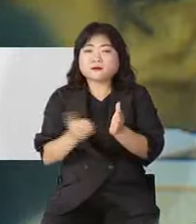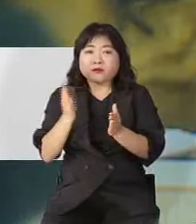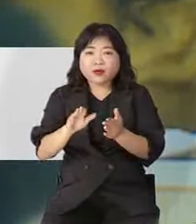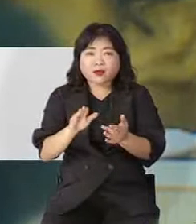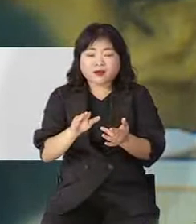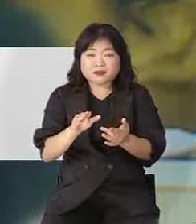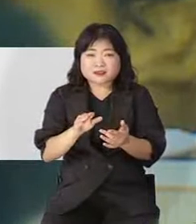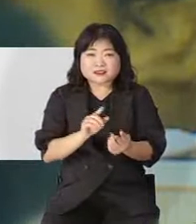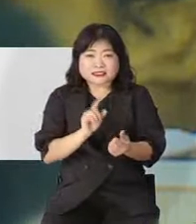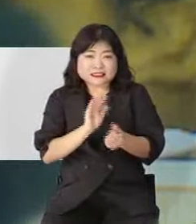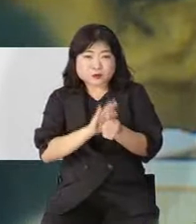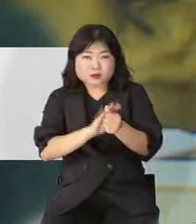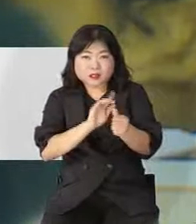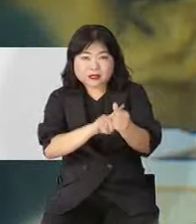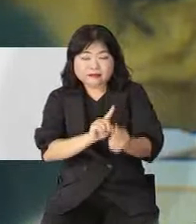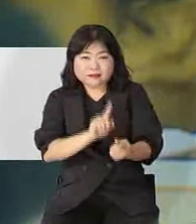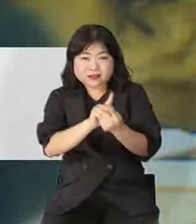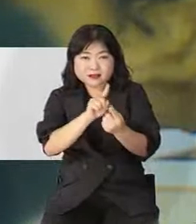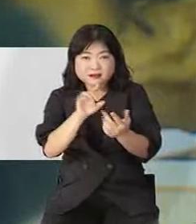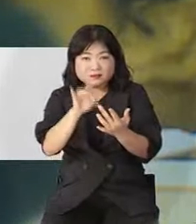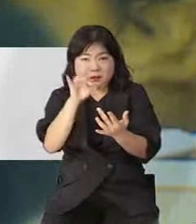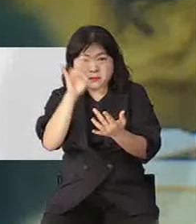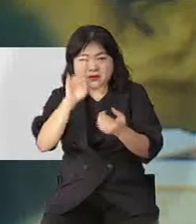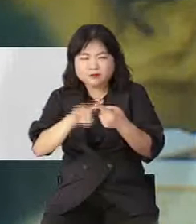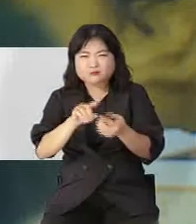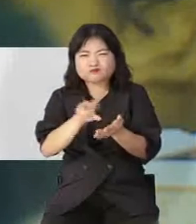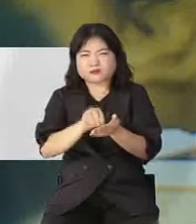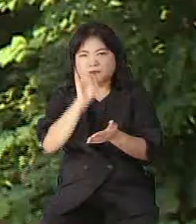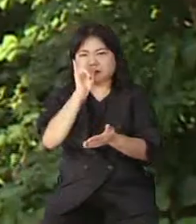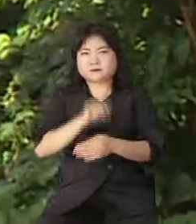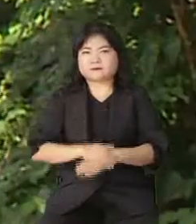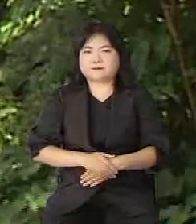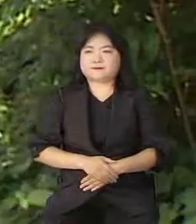별의 논란이 일고 있습니다 남 현재 기자의 보도입니다